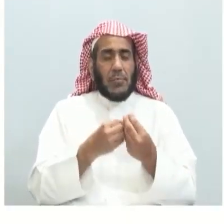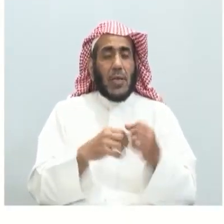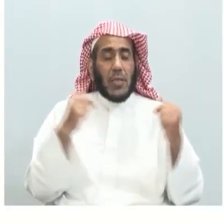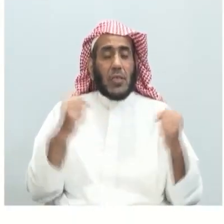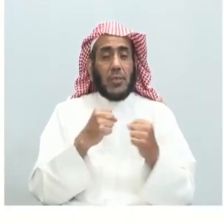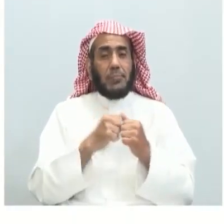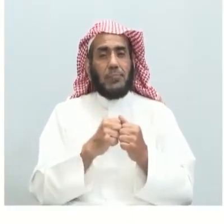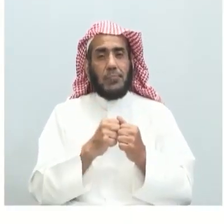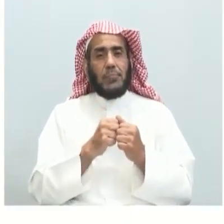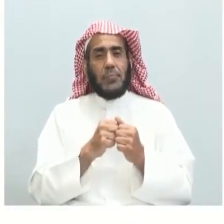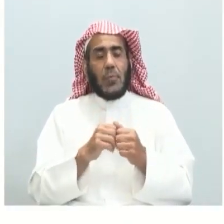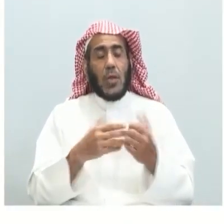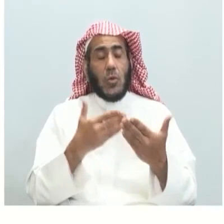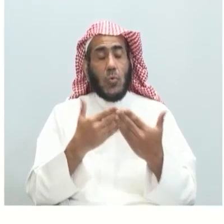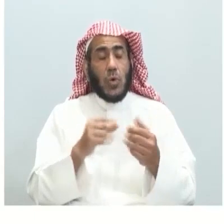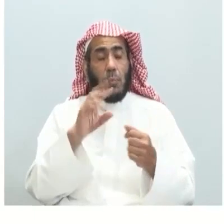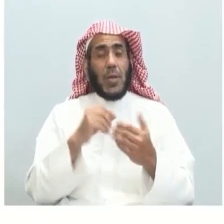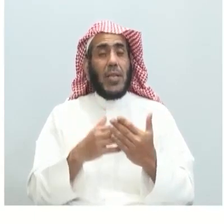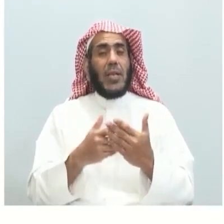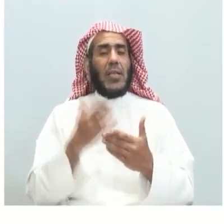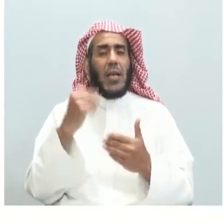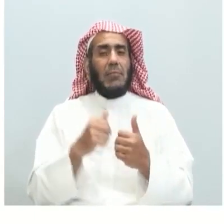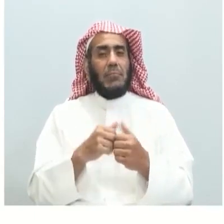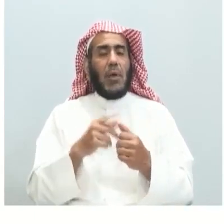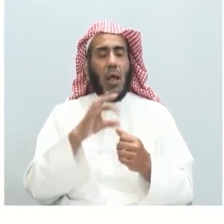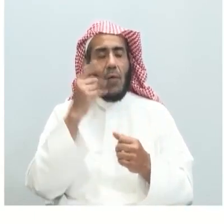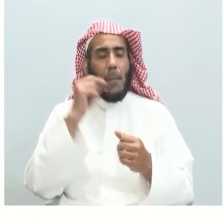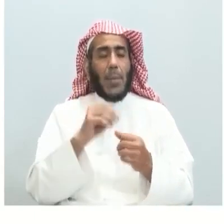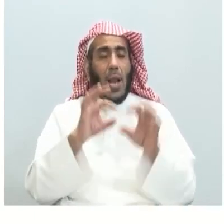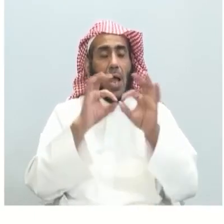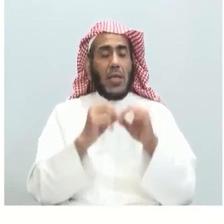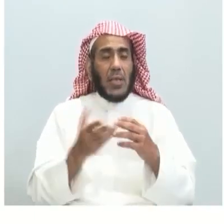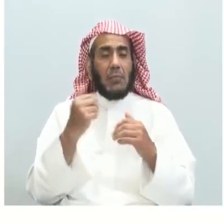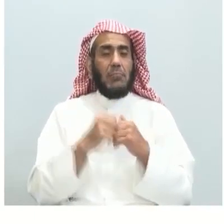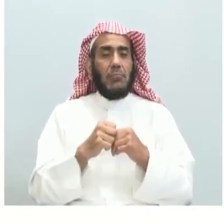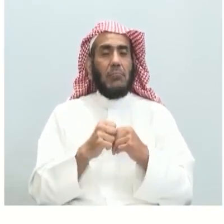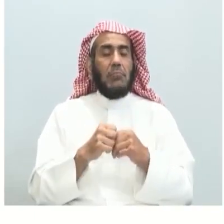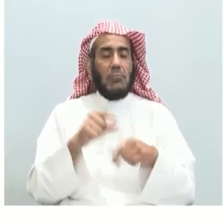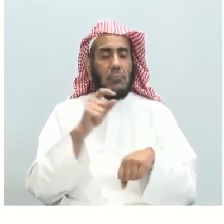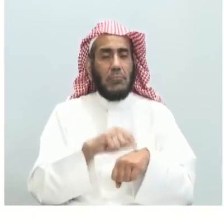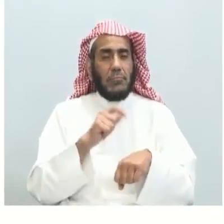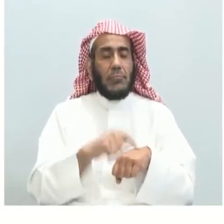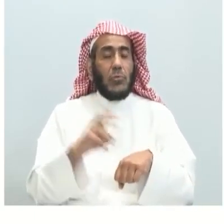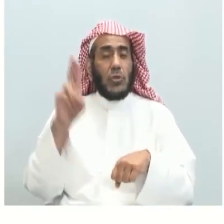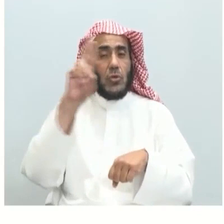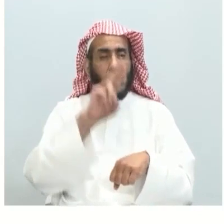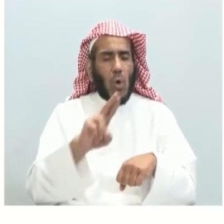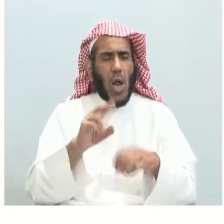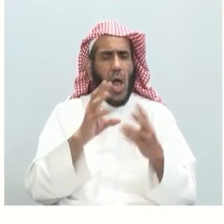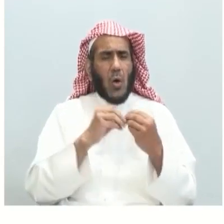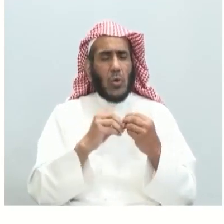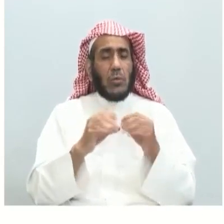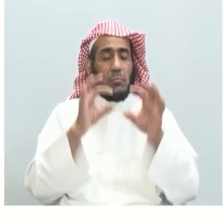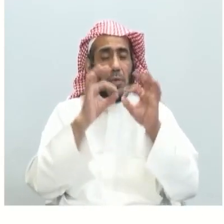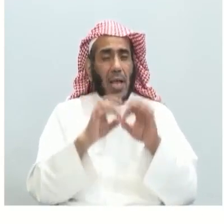النشاط الذي يعين باذن الله تعالى على فهم الايات الكريمه عندنا السؤال اوجد من